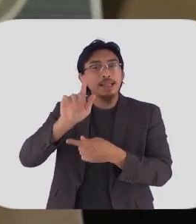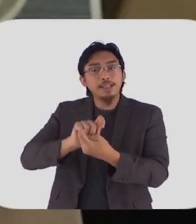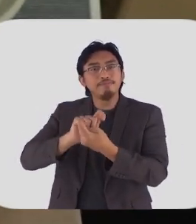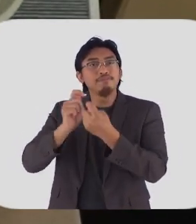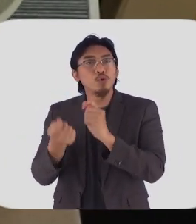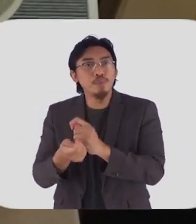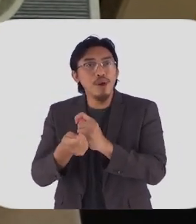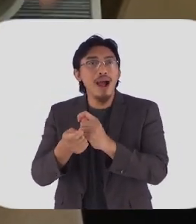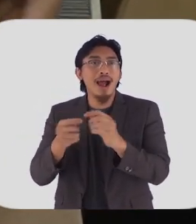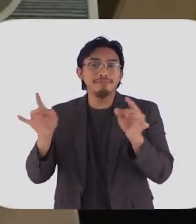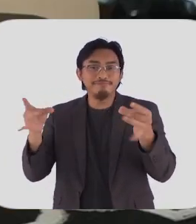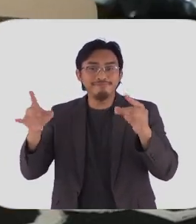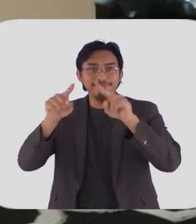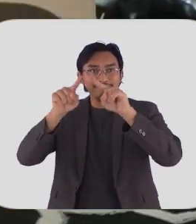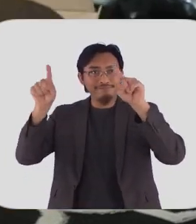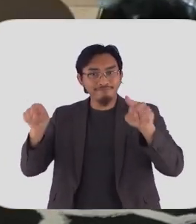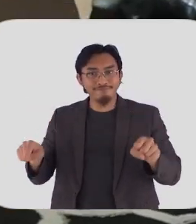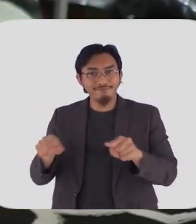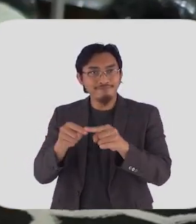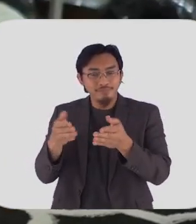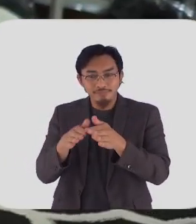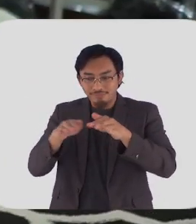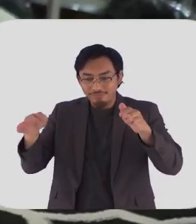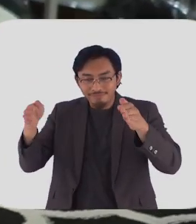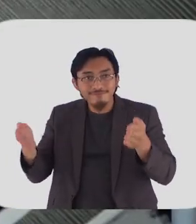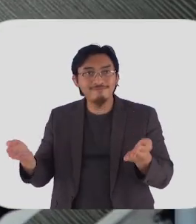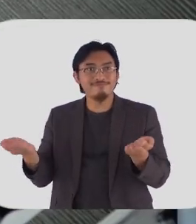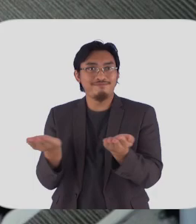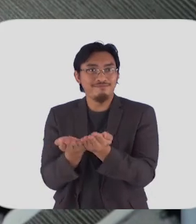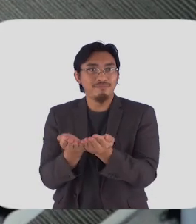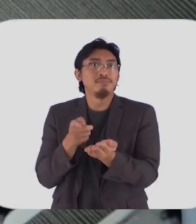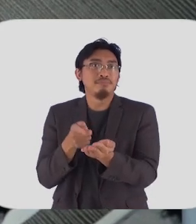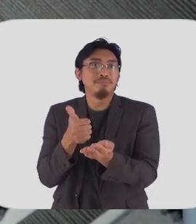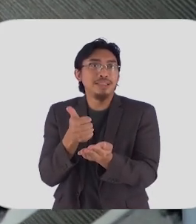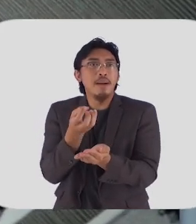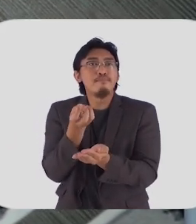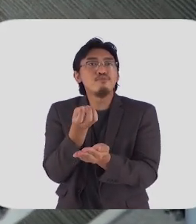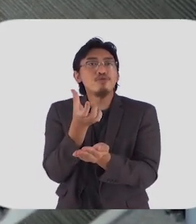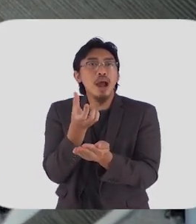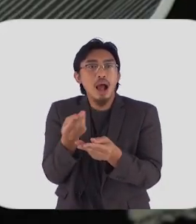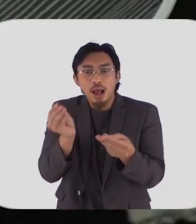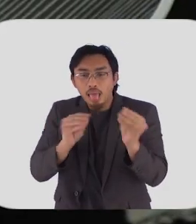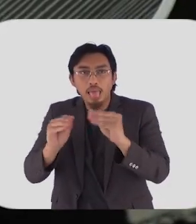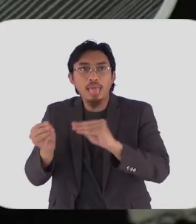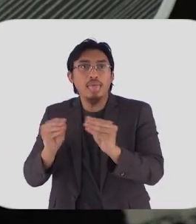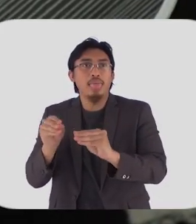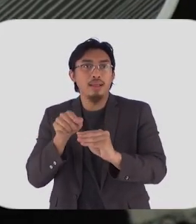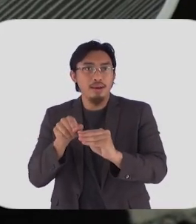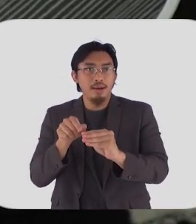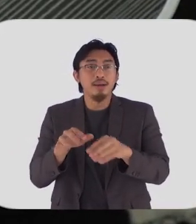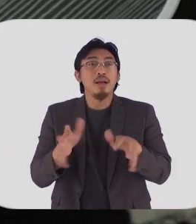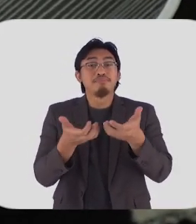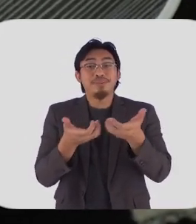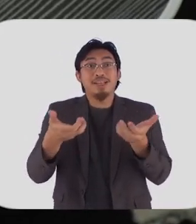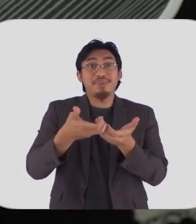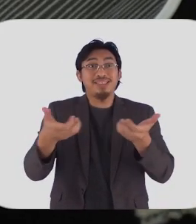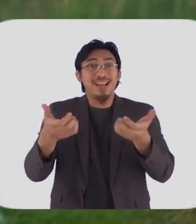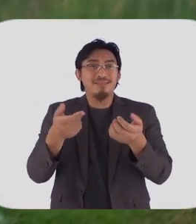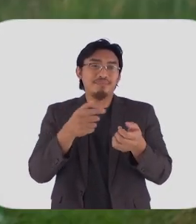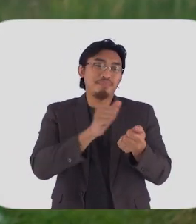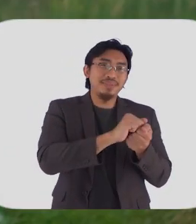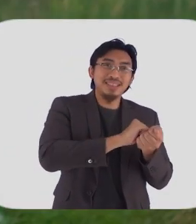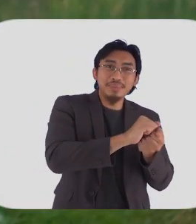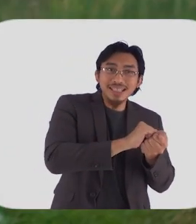dan penggunaan kemasan plastik yang mungkin nantinya akan kita sedikit rubah ke dalam paper bag ataupun kardus,